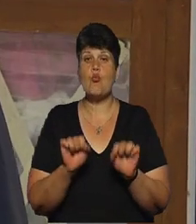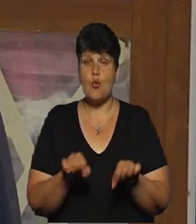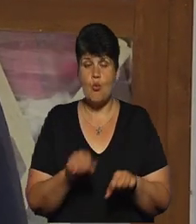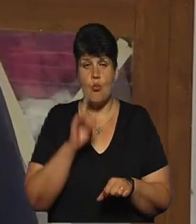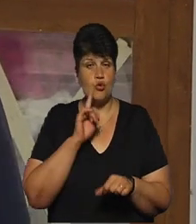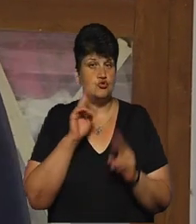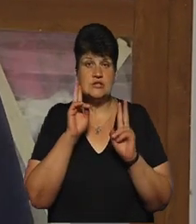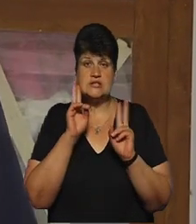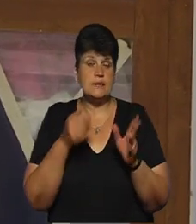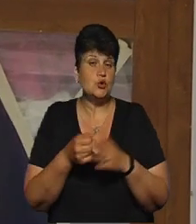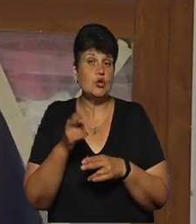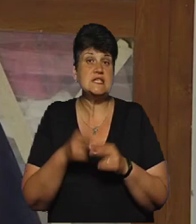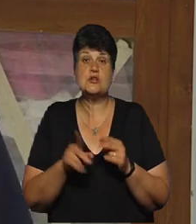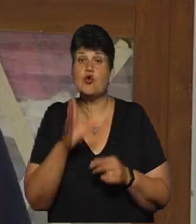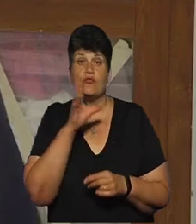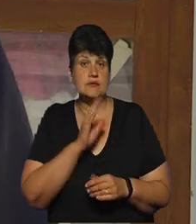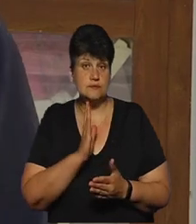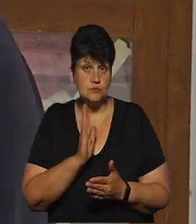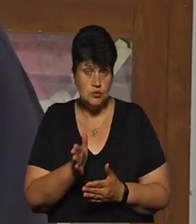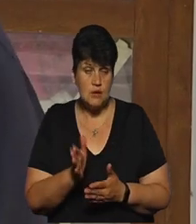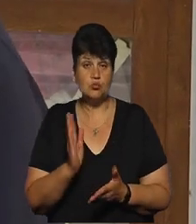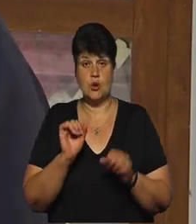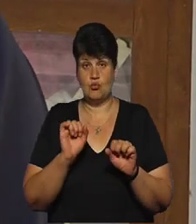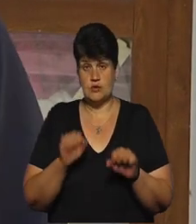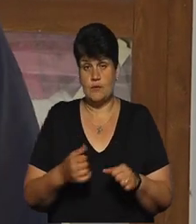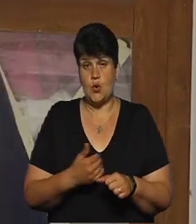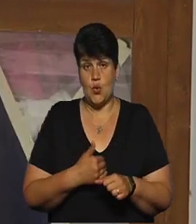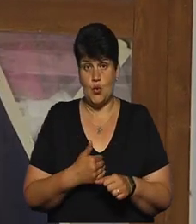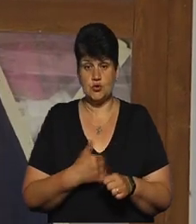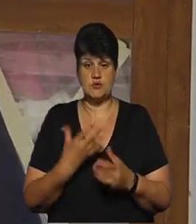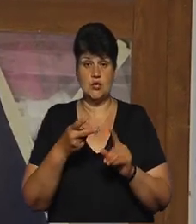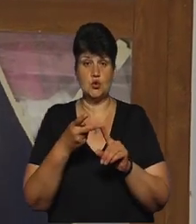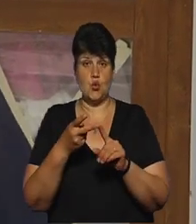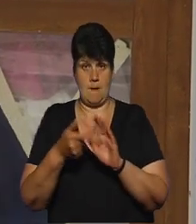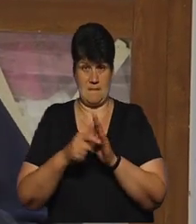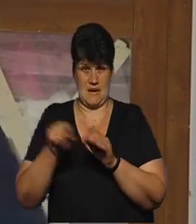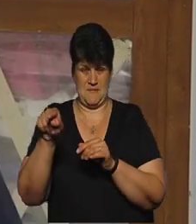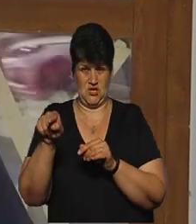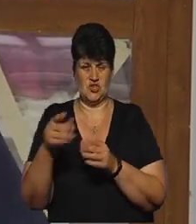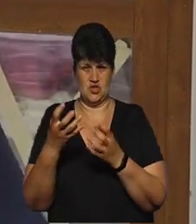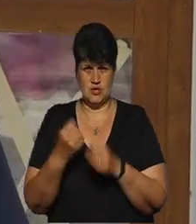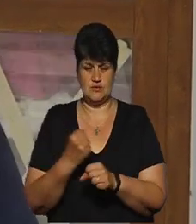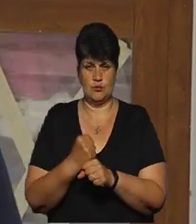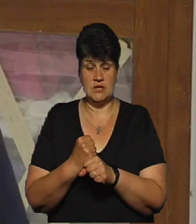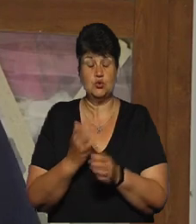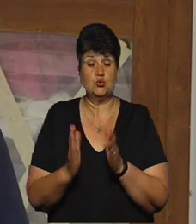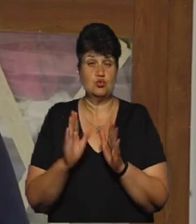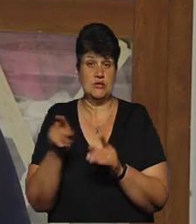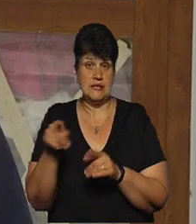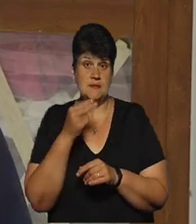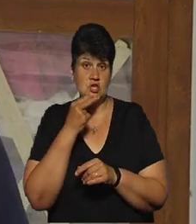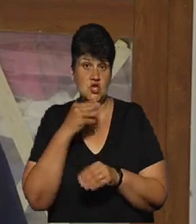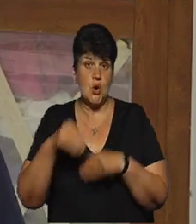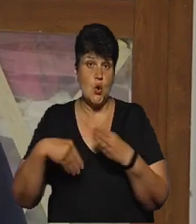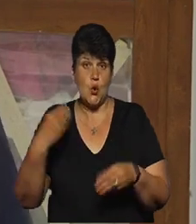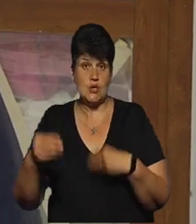до кінця, чи там все вдасться, але якщо буде така можливість, ми хочемо ще друге приміщення якраз готуємо під те, щоб якщо буде там їжа, роздача їжі там